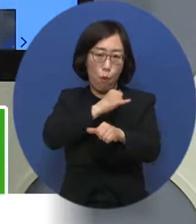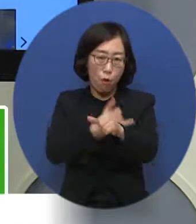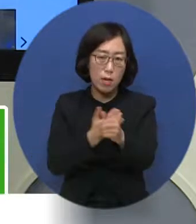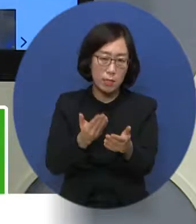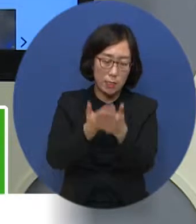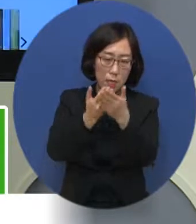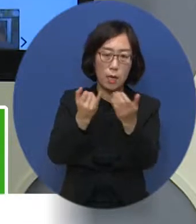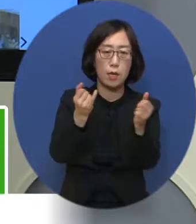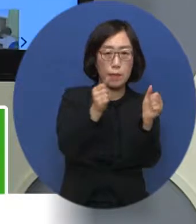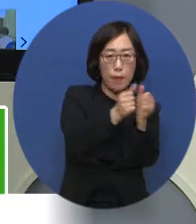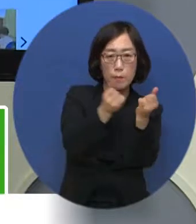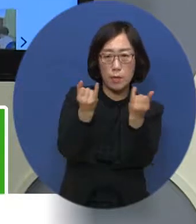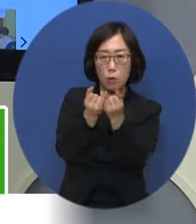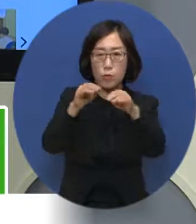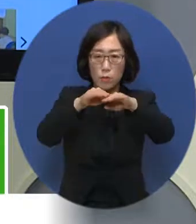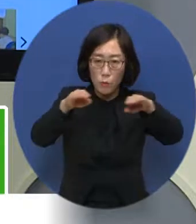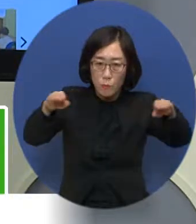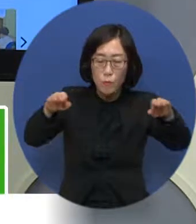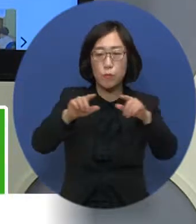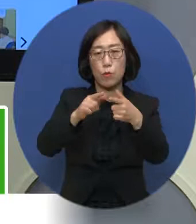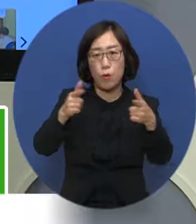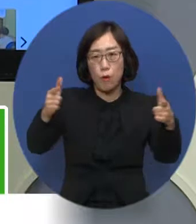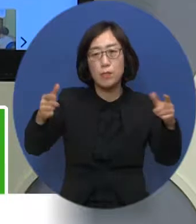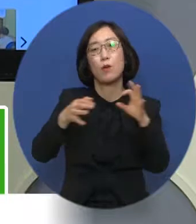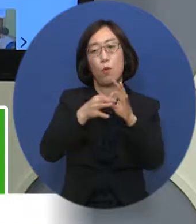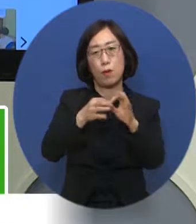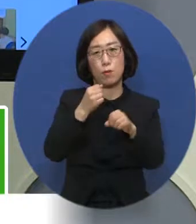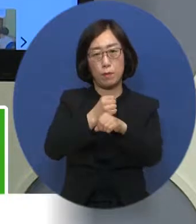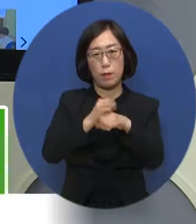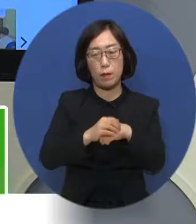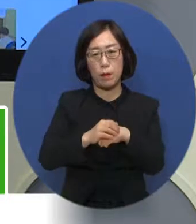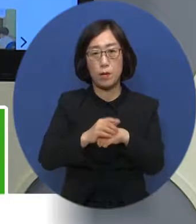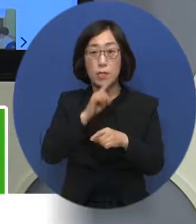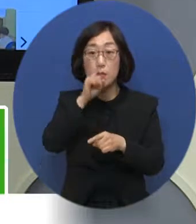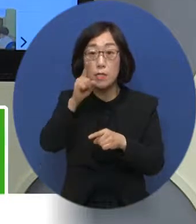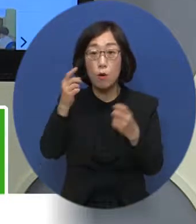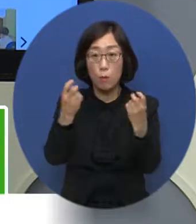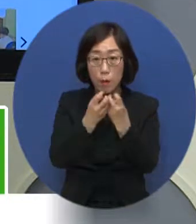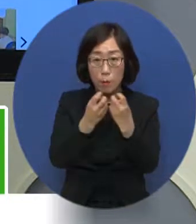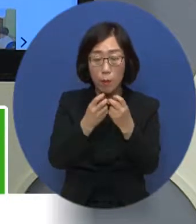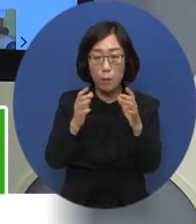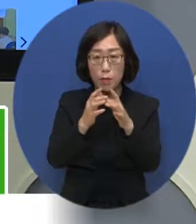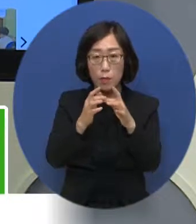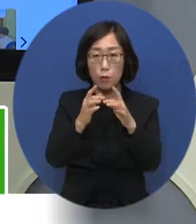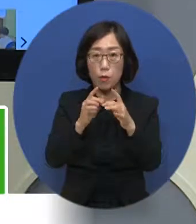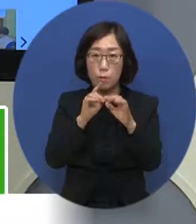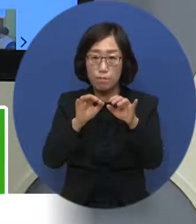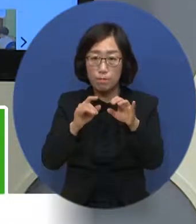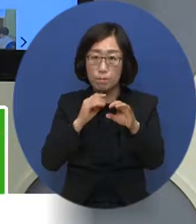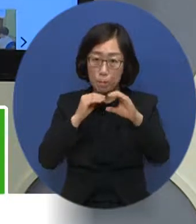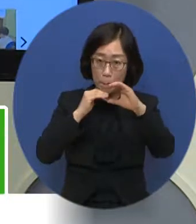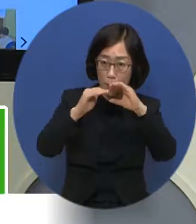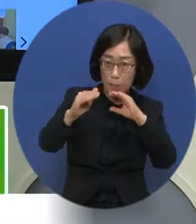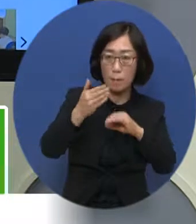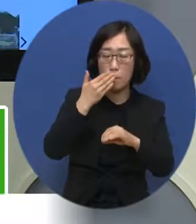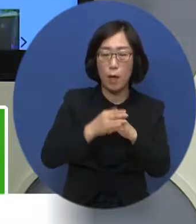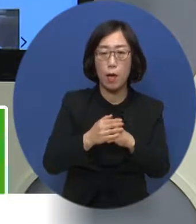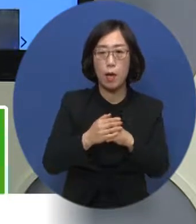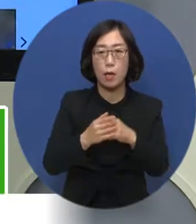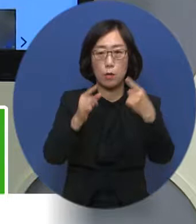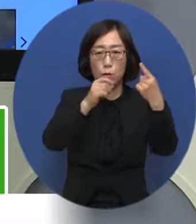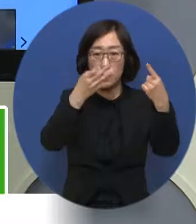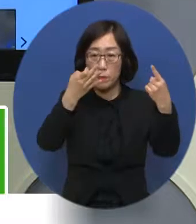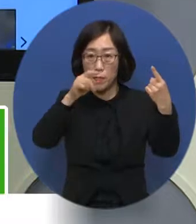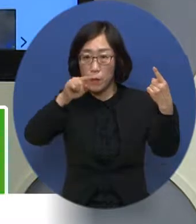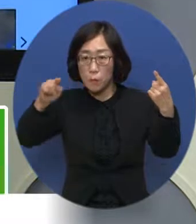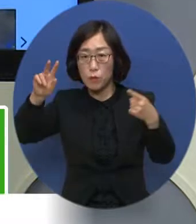및 성평등 의식 함양 됩니다 사업신청서 는 인터넷을 통해서만 접수하며 오는 14일부터 25일 오후